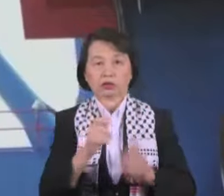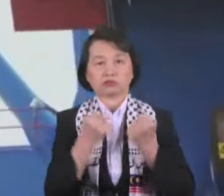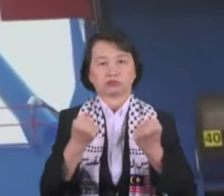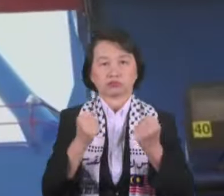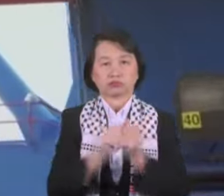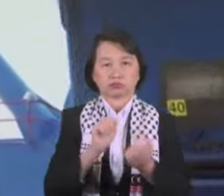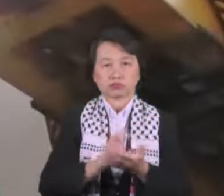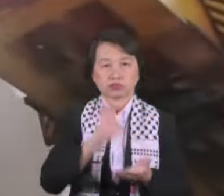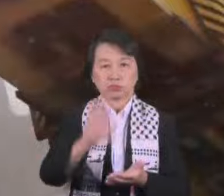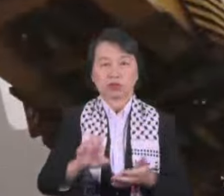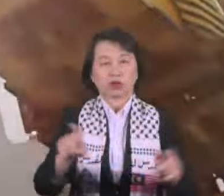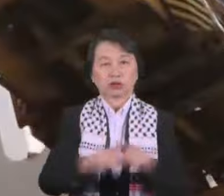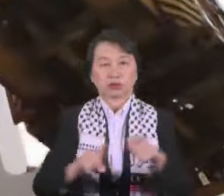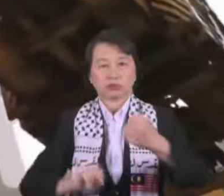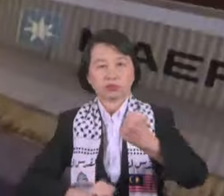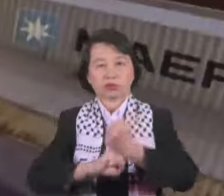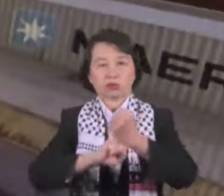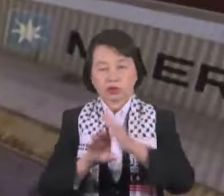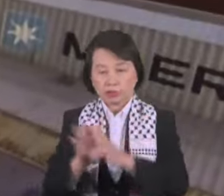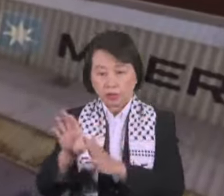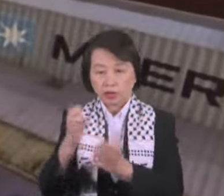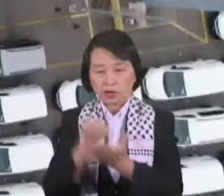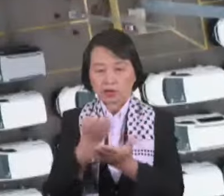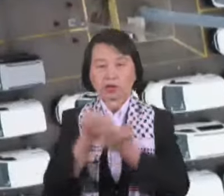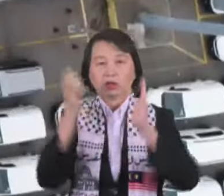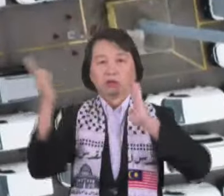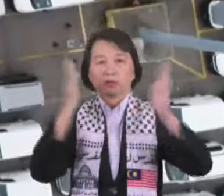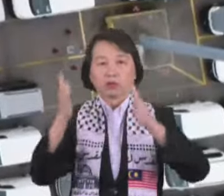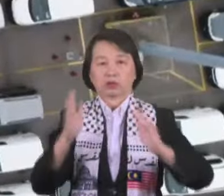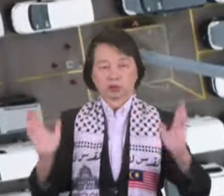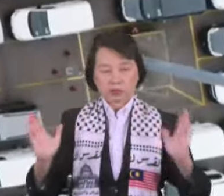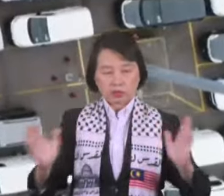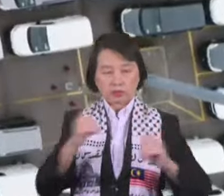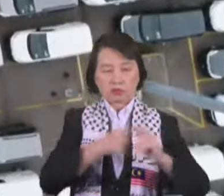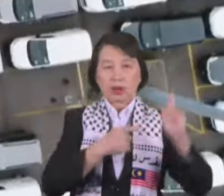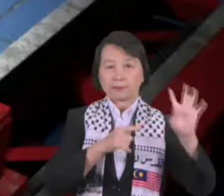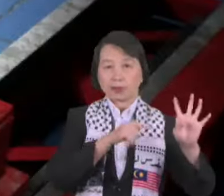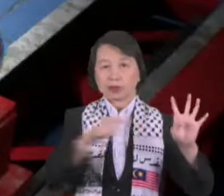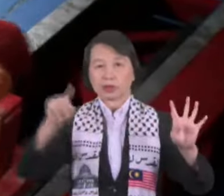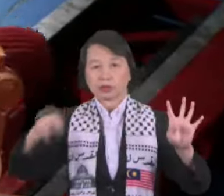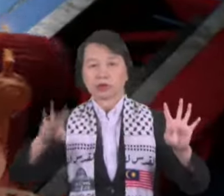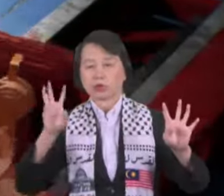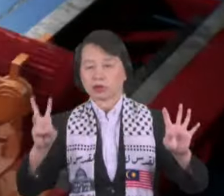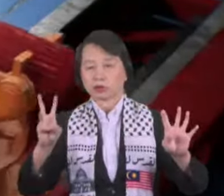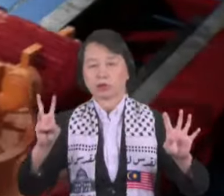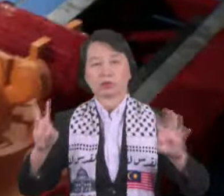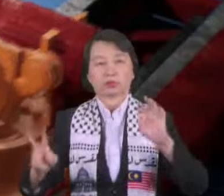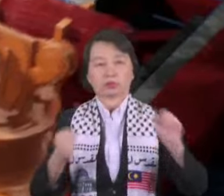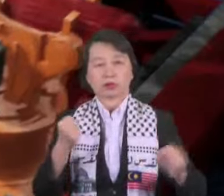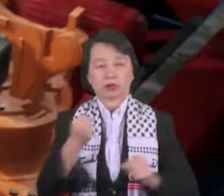aktiviti pelaburan turut menyokong prestasi ekonomi negara bagi tempoh April hingga Jun tahun ini.